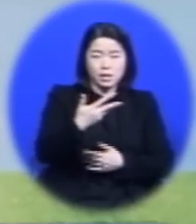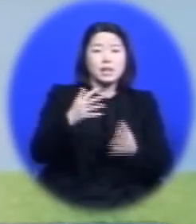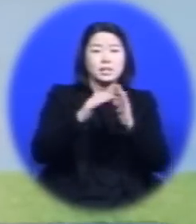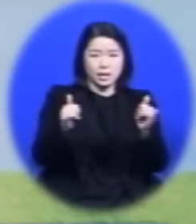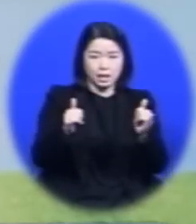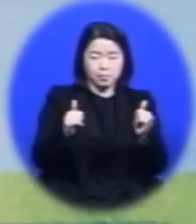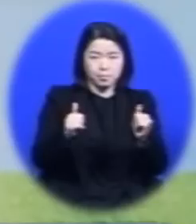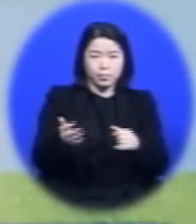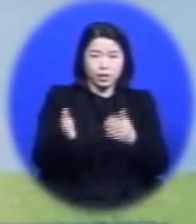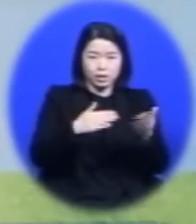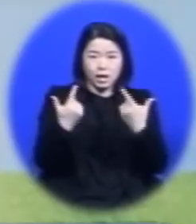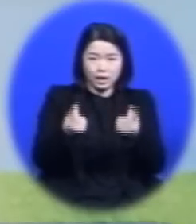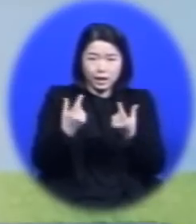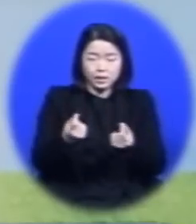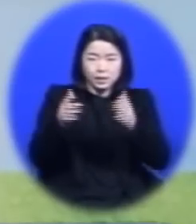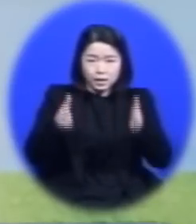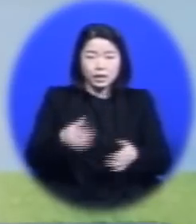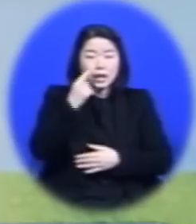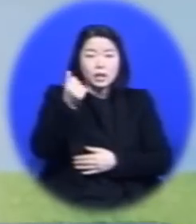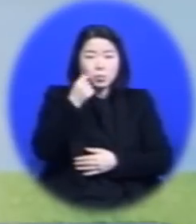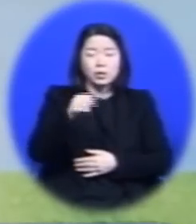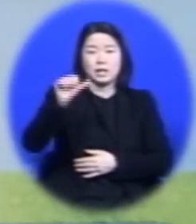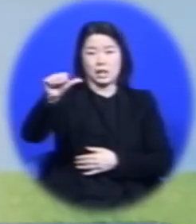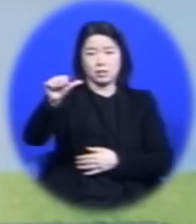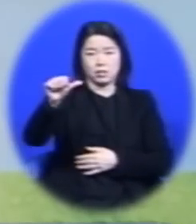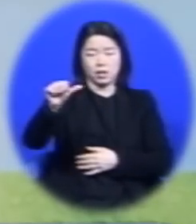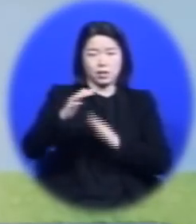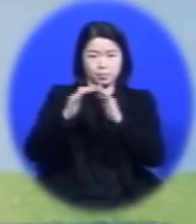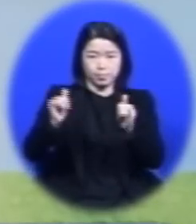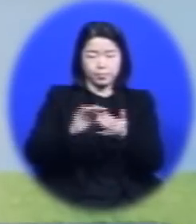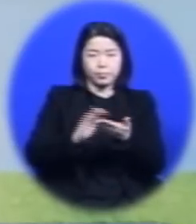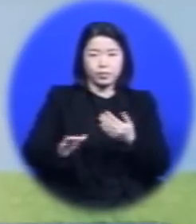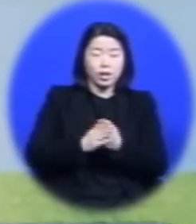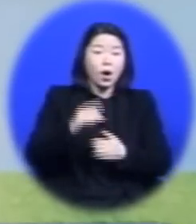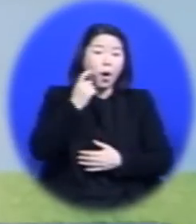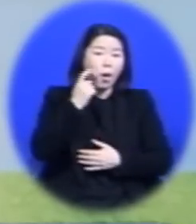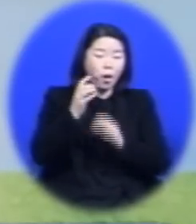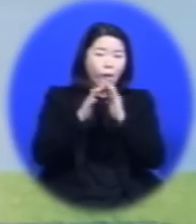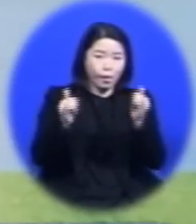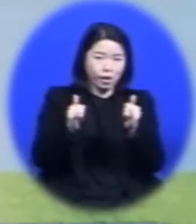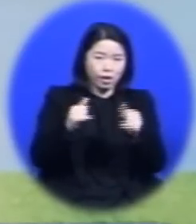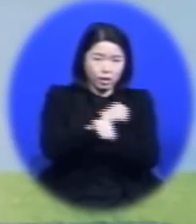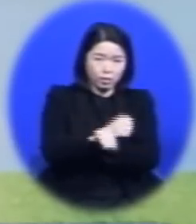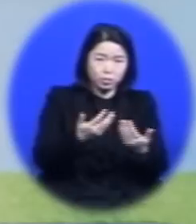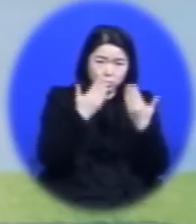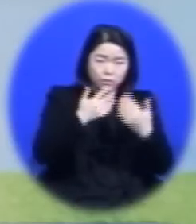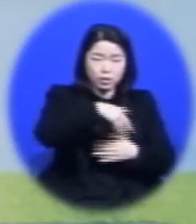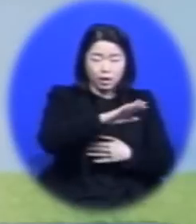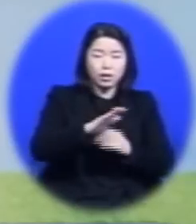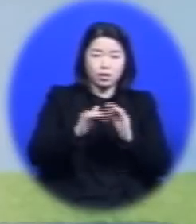118명이었는데 같은 기간에 일본에서는 다섯 명이었다는 위증죄로 기소가 된 경우